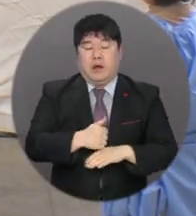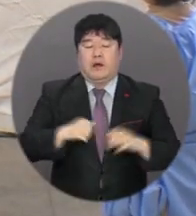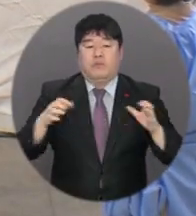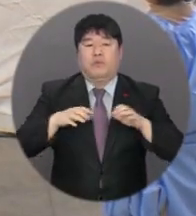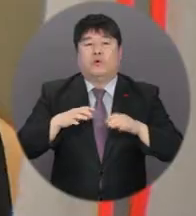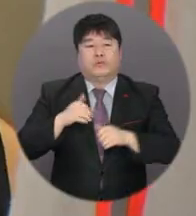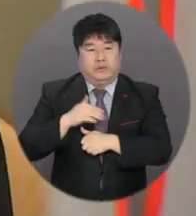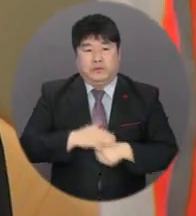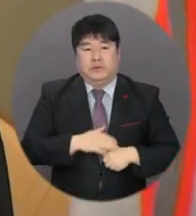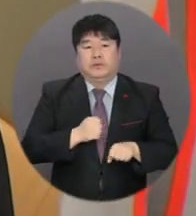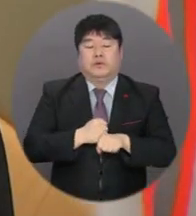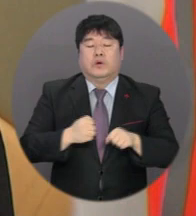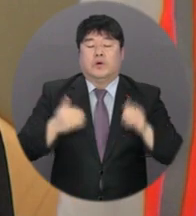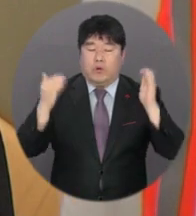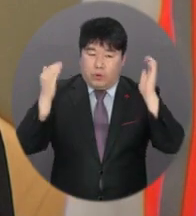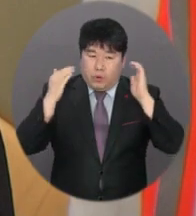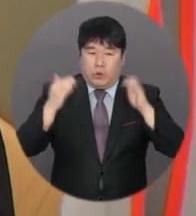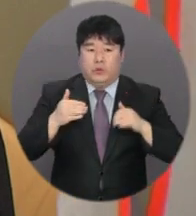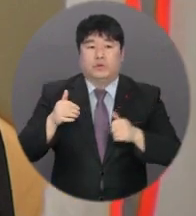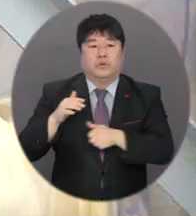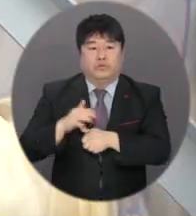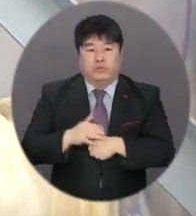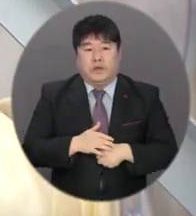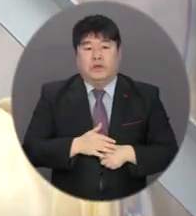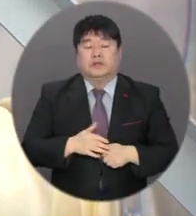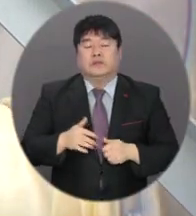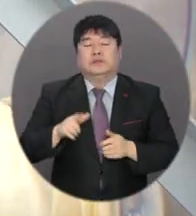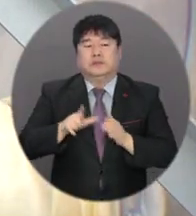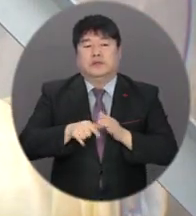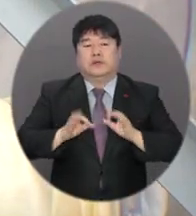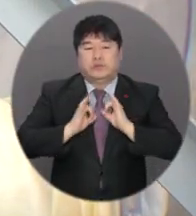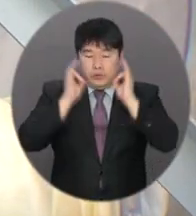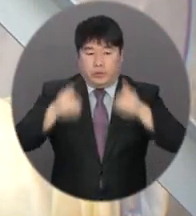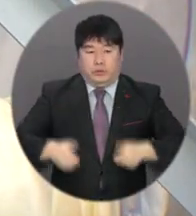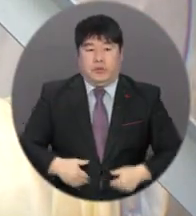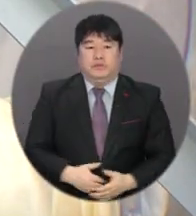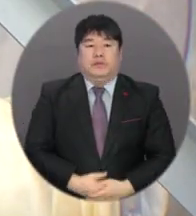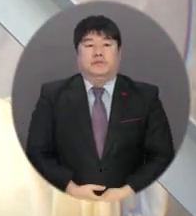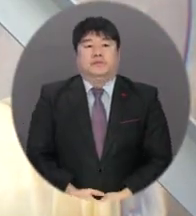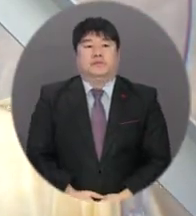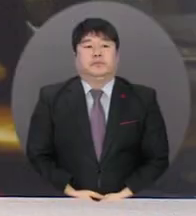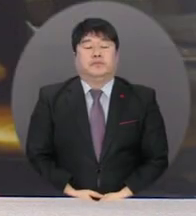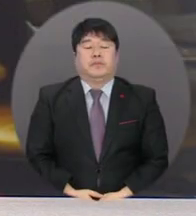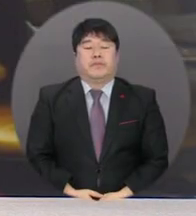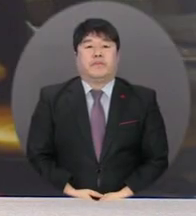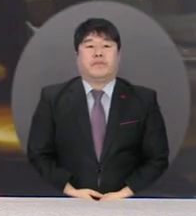통해 고통의 시간을 최소화하는 노력이 필요합니다. MBC 뉴스 우종은입니다.